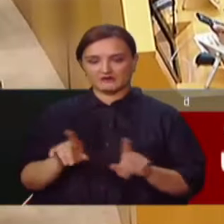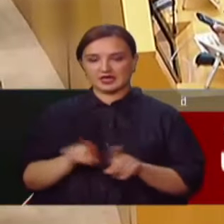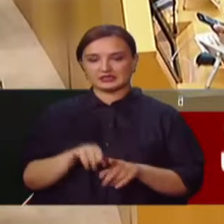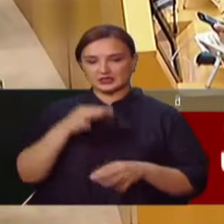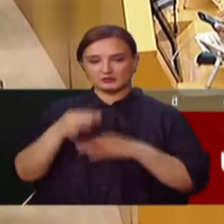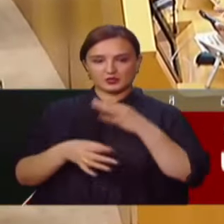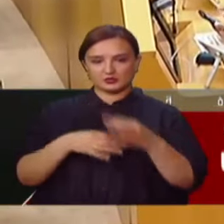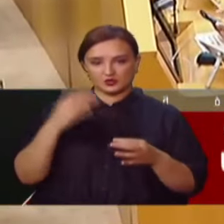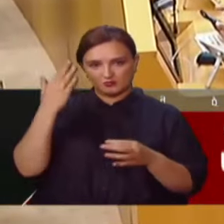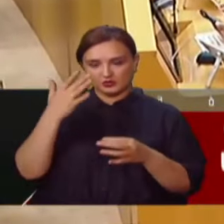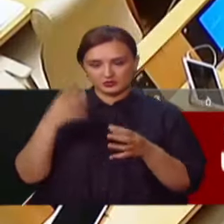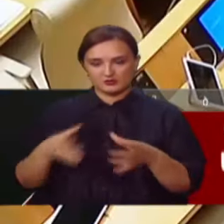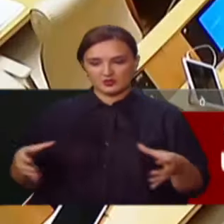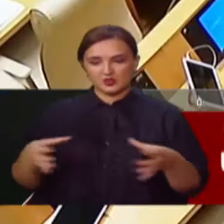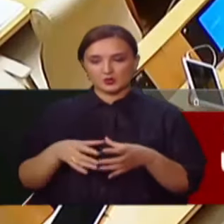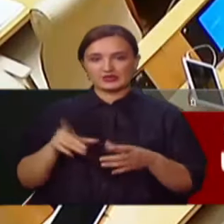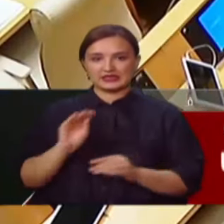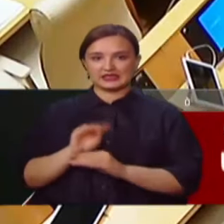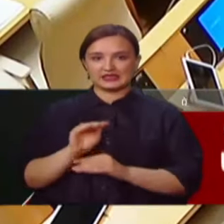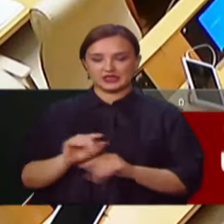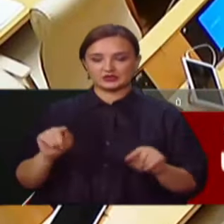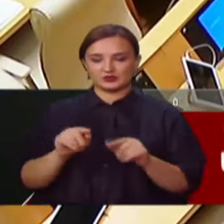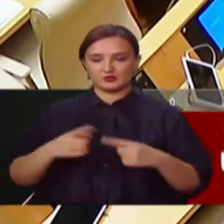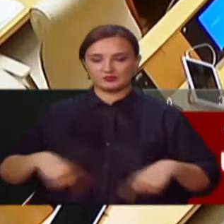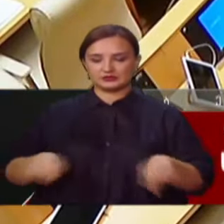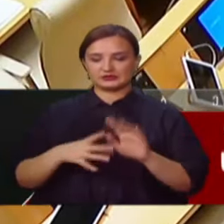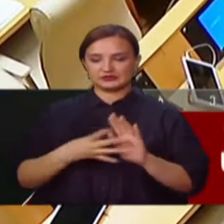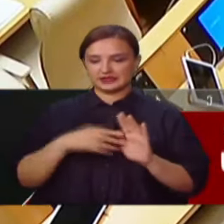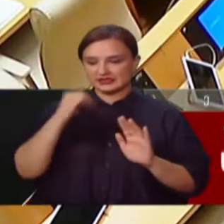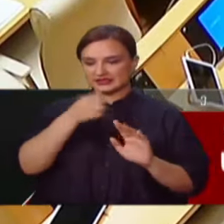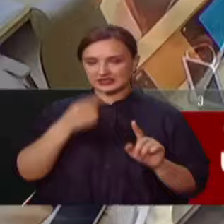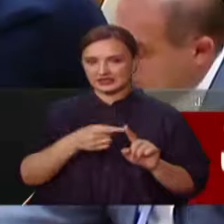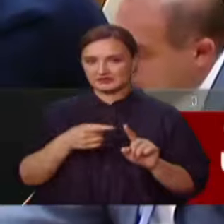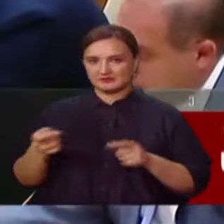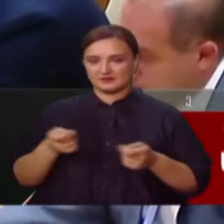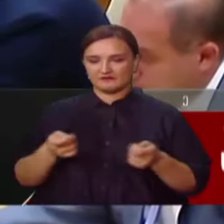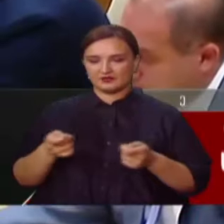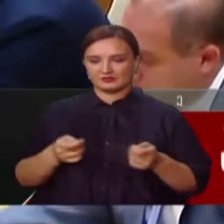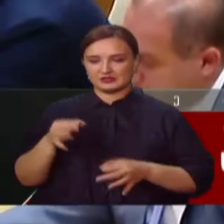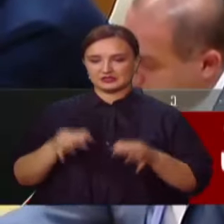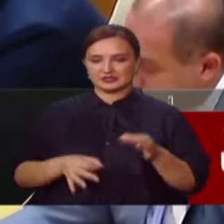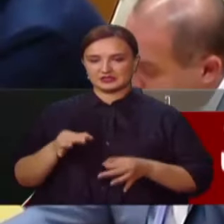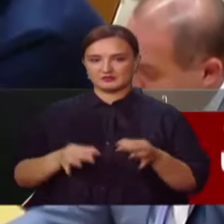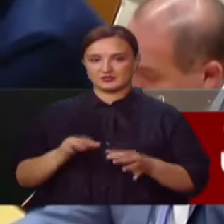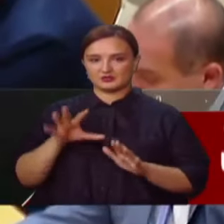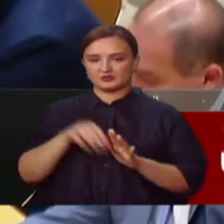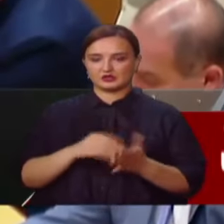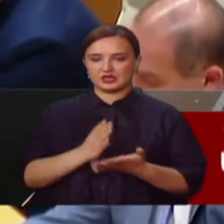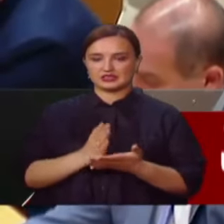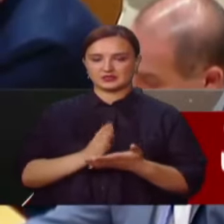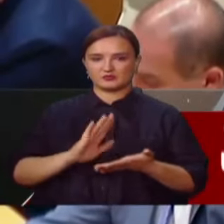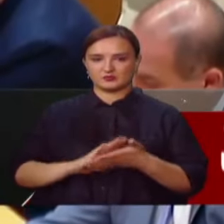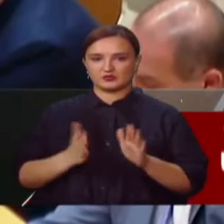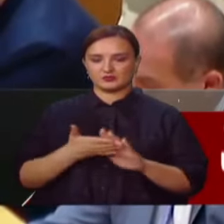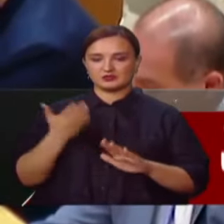პასუხობს მართველი გუნდი ოპონენტების კრიტიკას და ოპოზიციას ცხრაწლიანი მართლობის პერიოდში სასამართლოში არსებულ